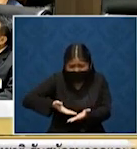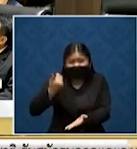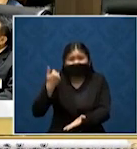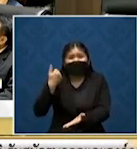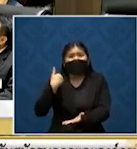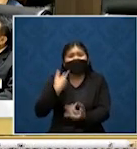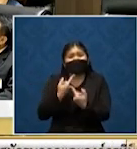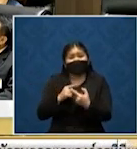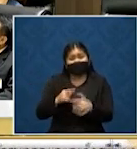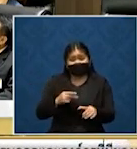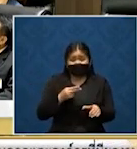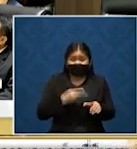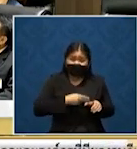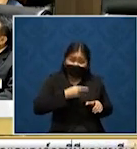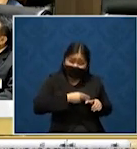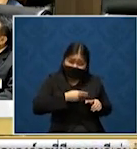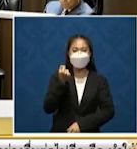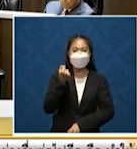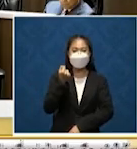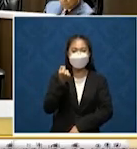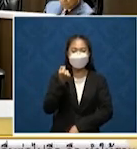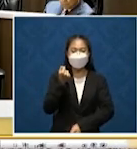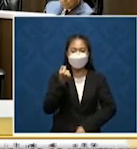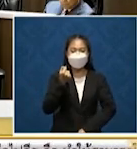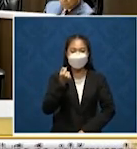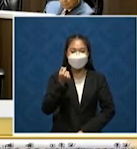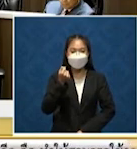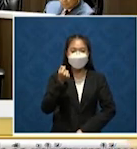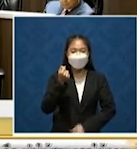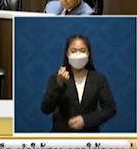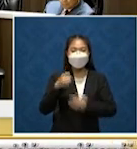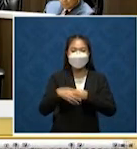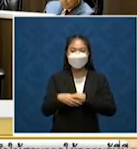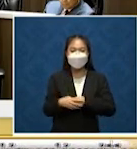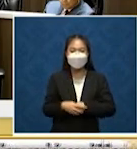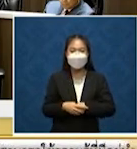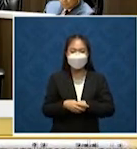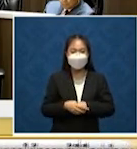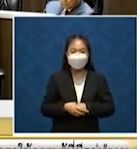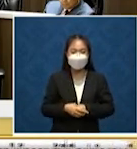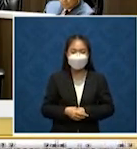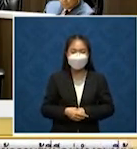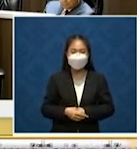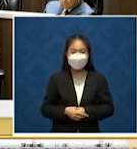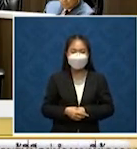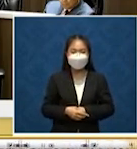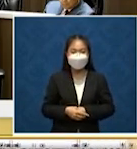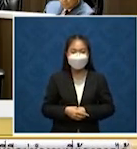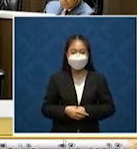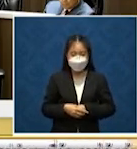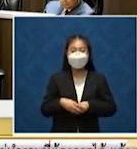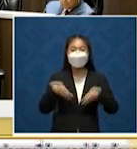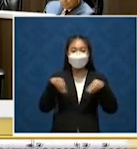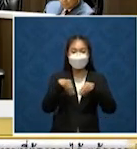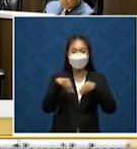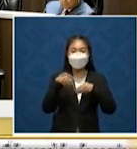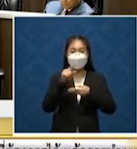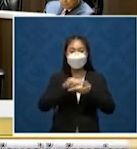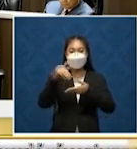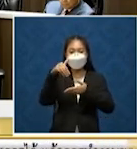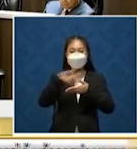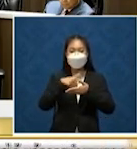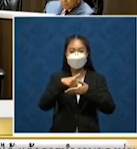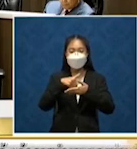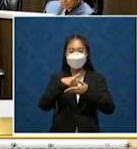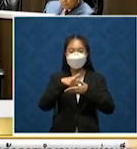ายเป็นว่าที่ด่าหวังประจานรัฐบาลมันย้อนกลับประจานฝ่ายค้านซะเองซึ่งเมื่อวานนี้ถ้าใ